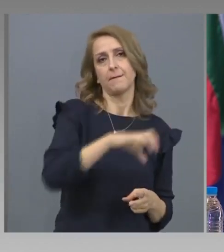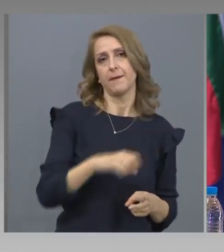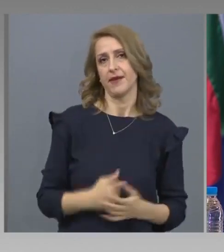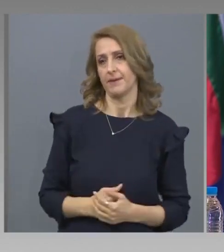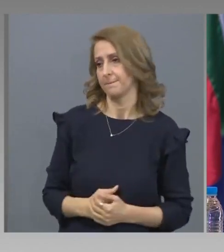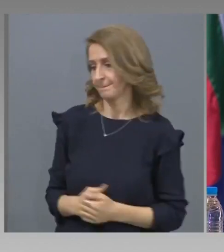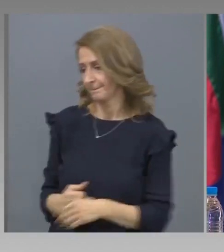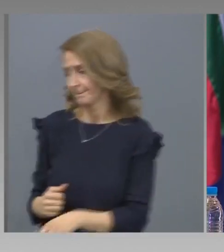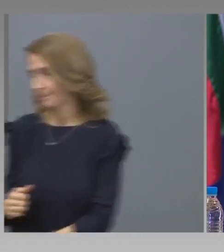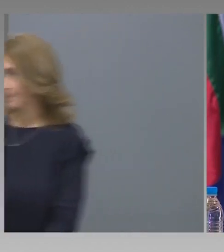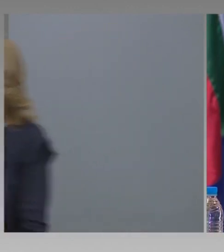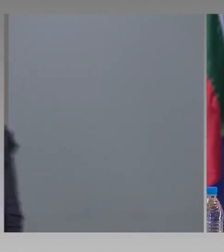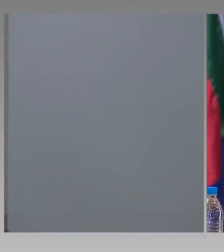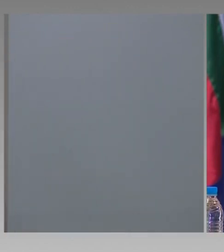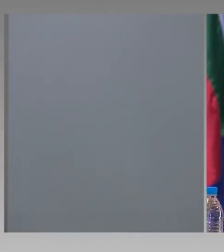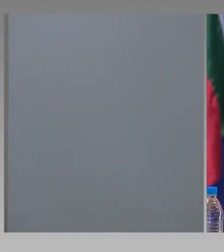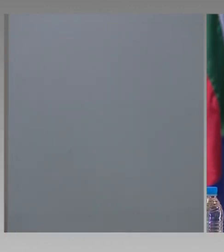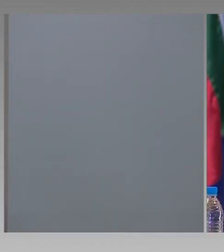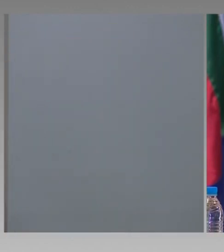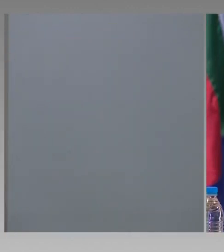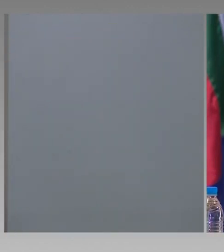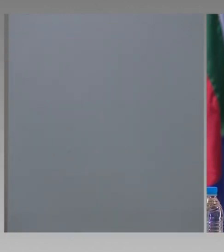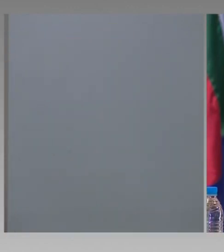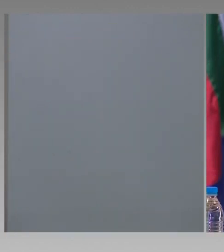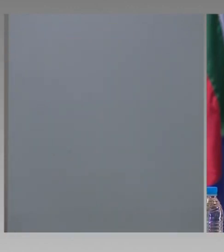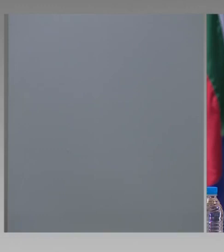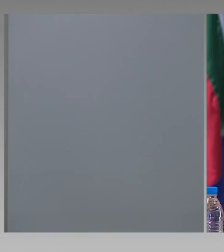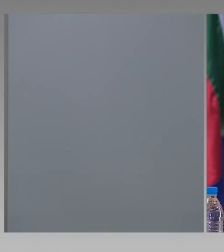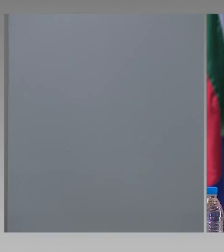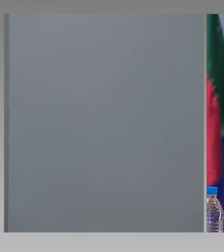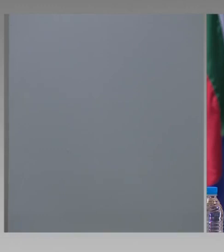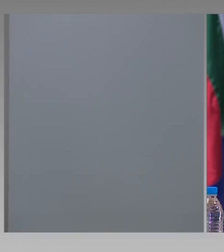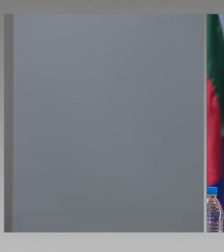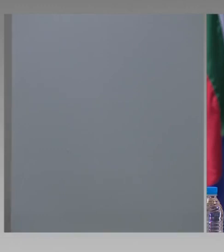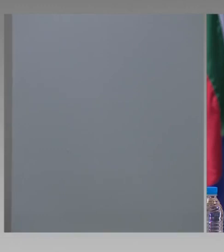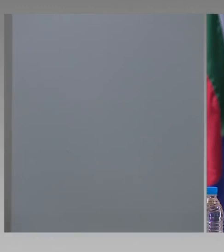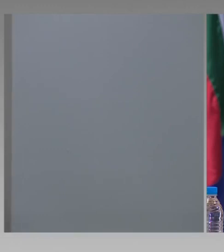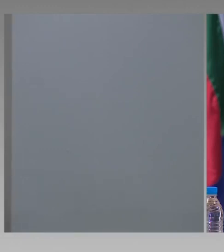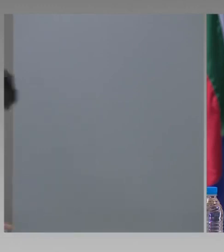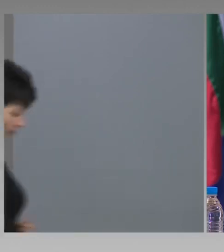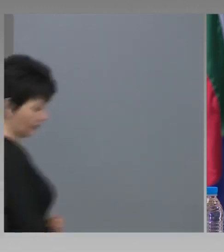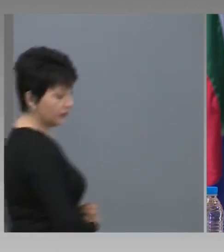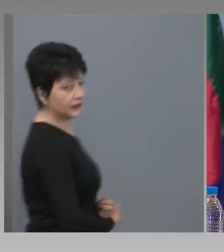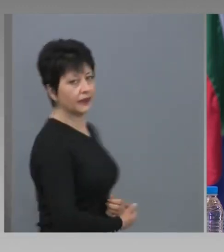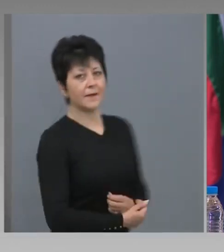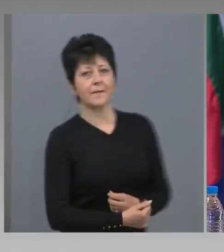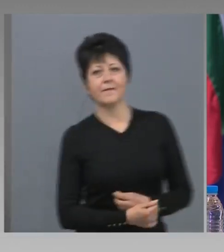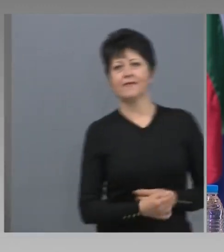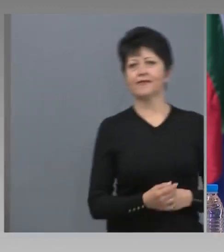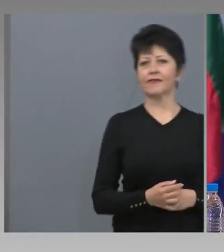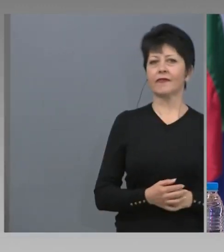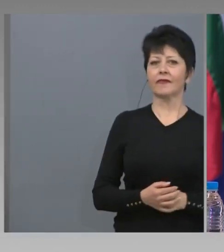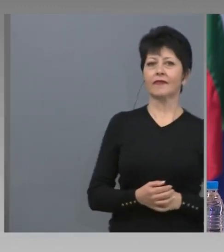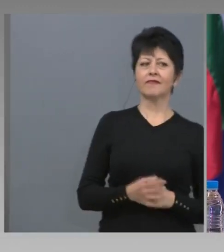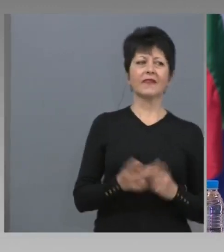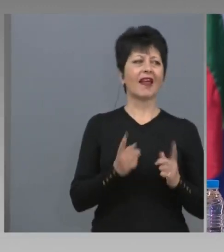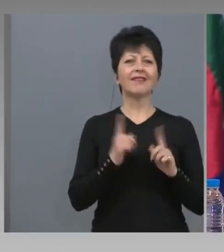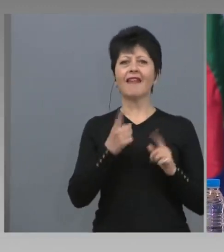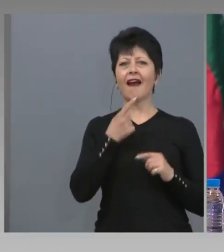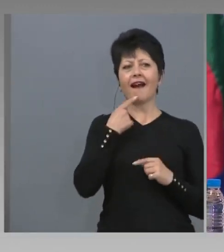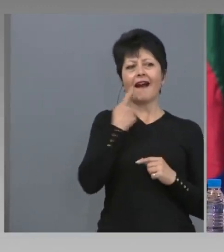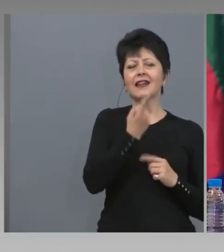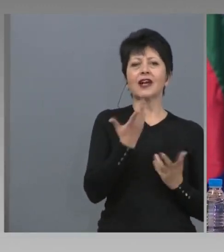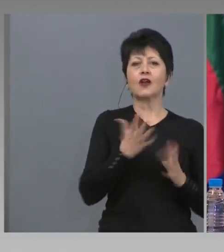Не каза ми обаче от кога всъщност ще се пуснат заведенията. Казахте, че шофьорските курсове, изпитите и така нататък могат от утре